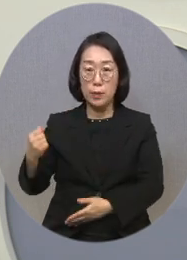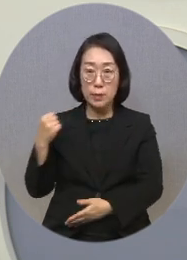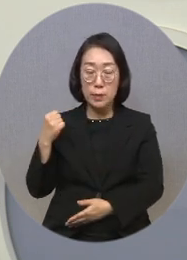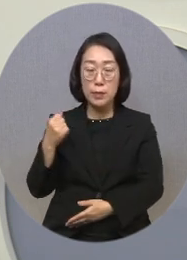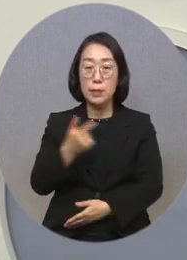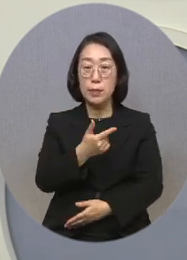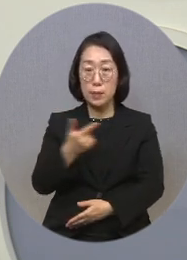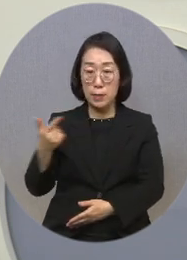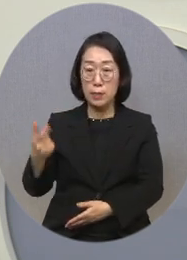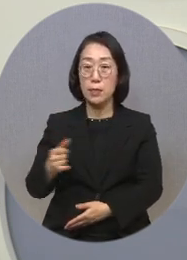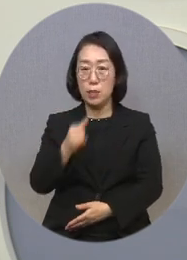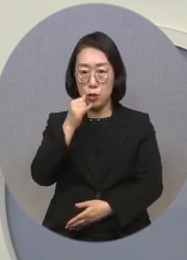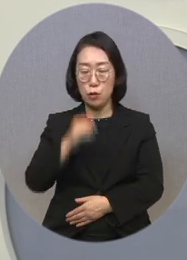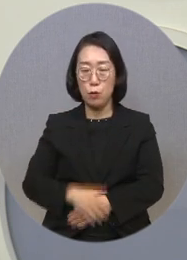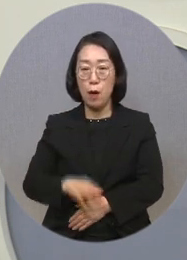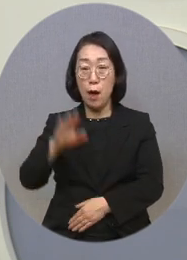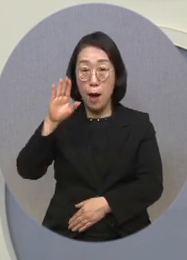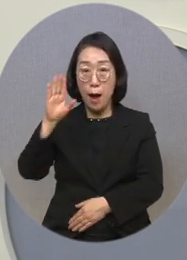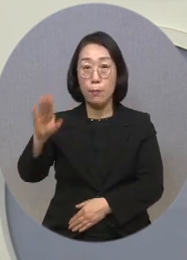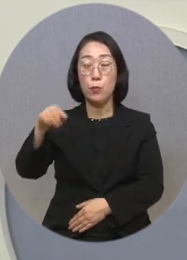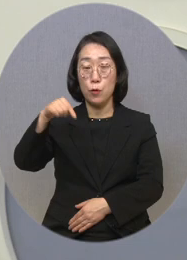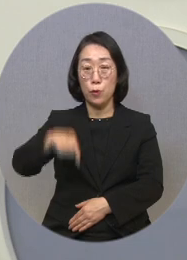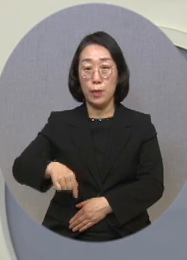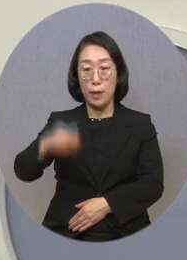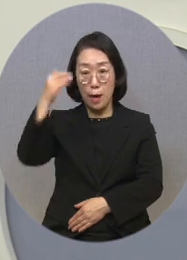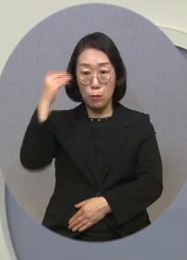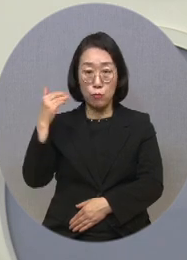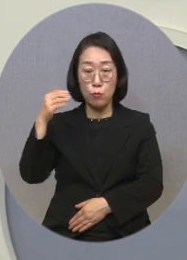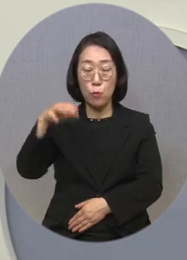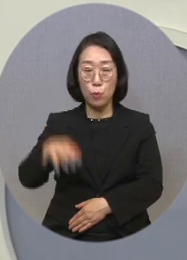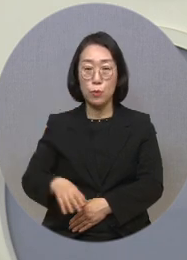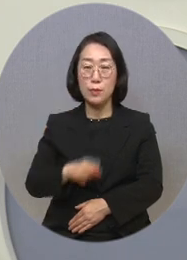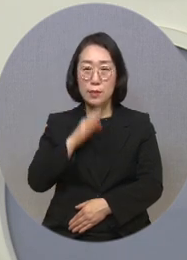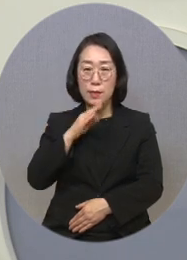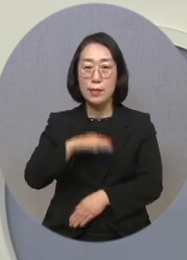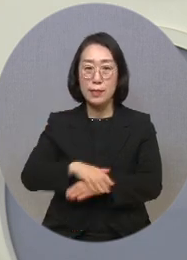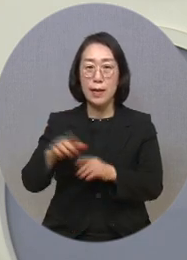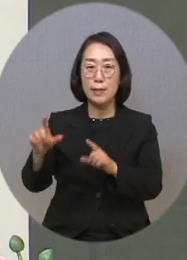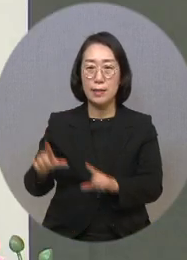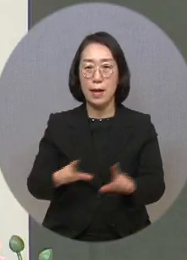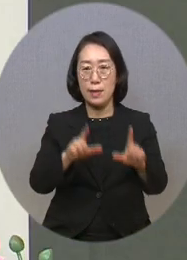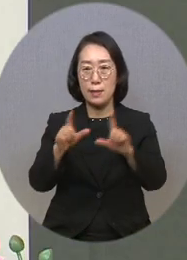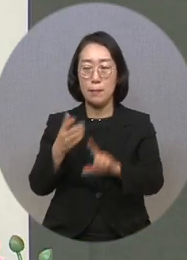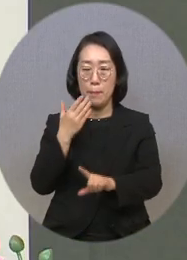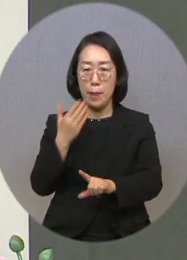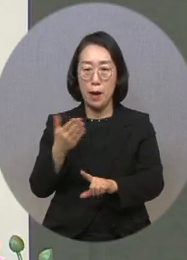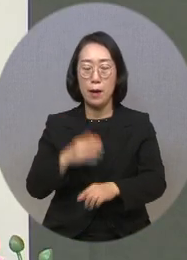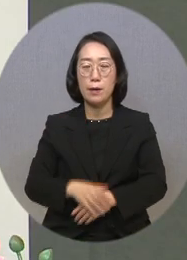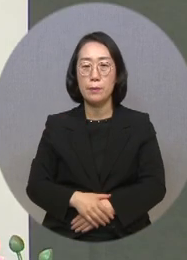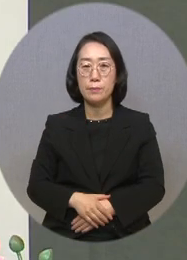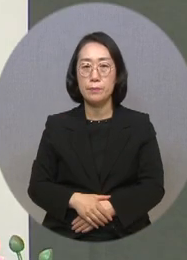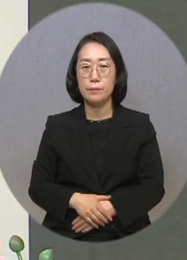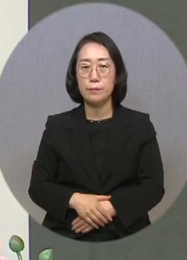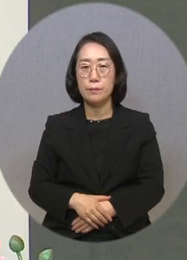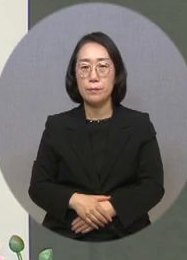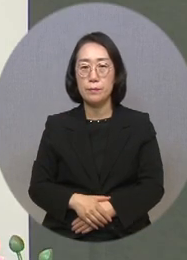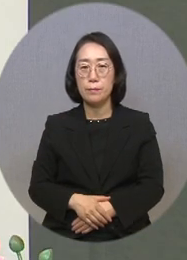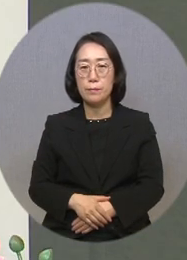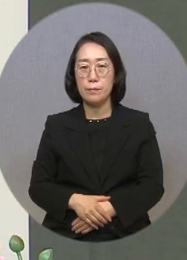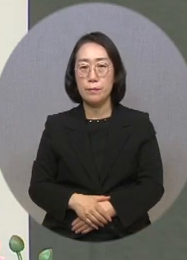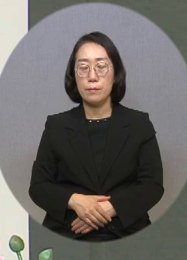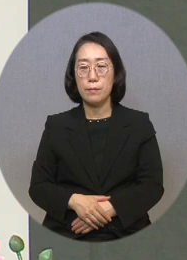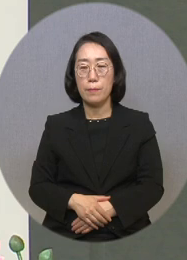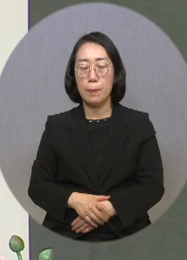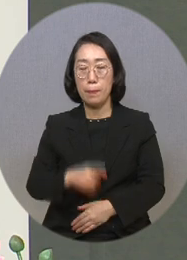있습니다. 앞으로 우리 한반도 우리 대한민국이 정말 잘 살 수 있습니다. 그러니까 네. 그걸 좀